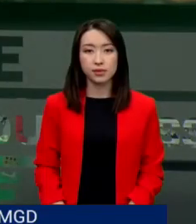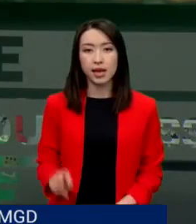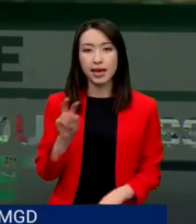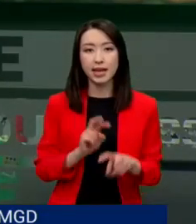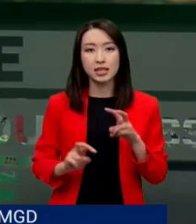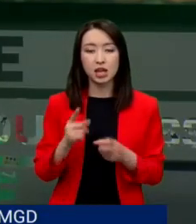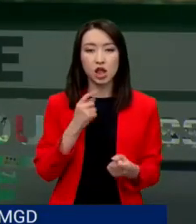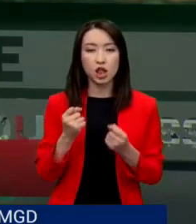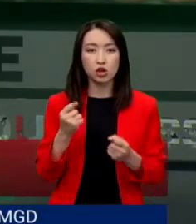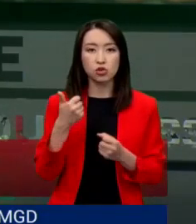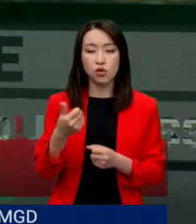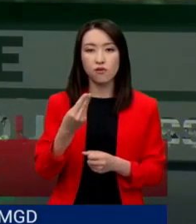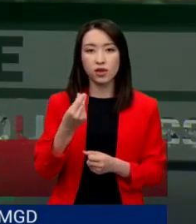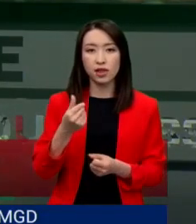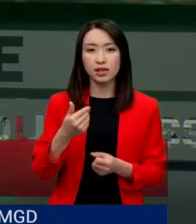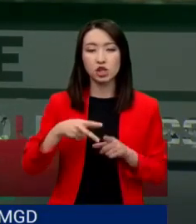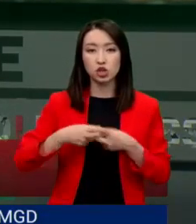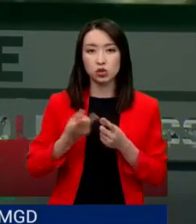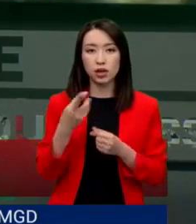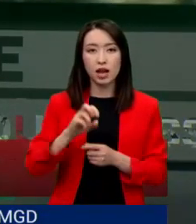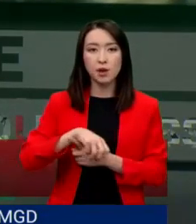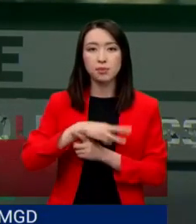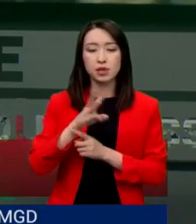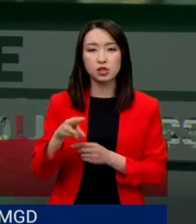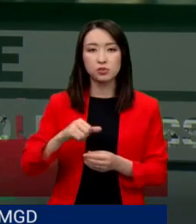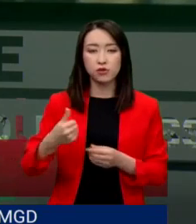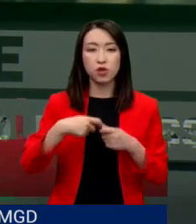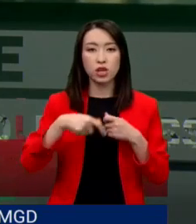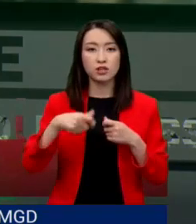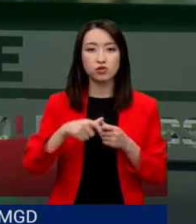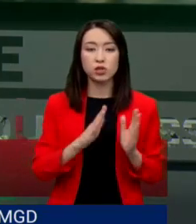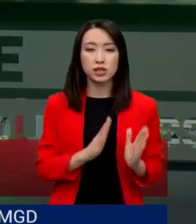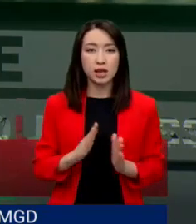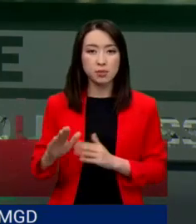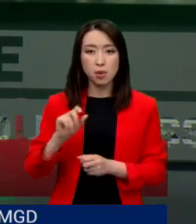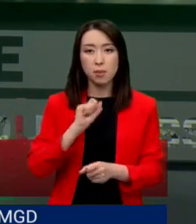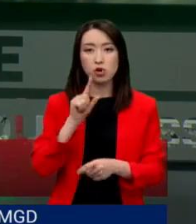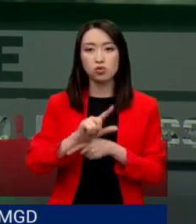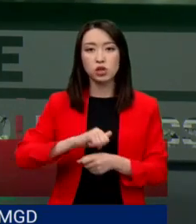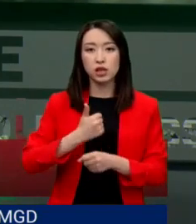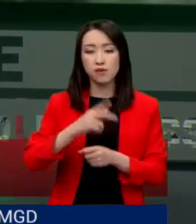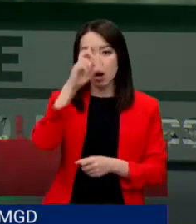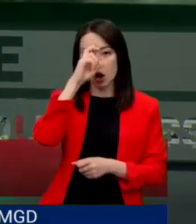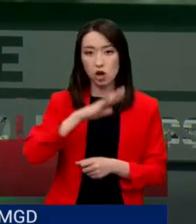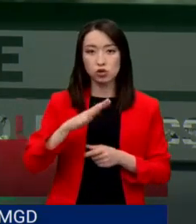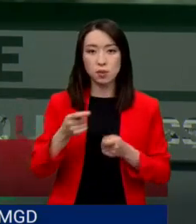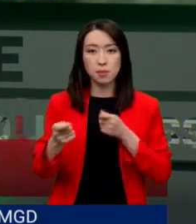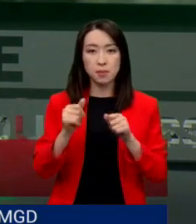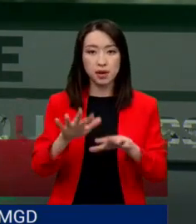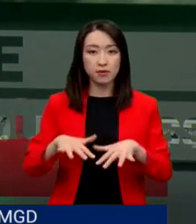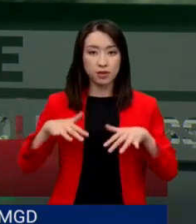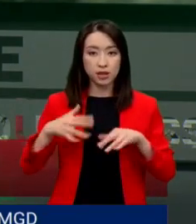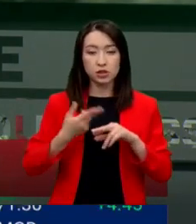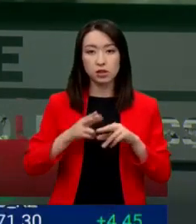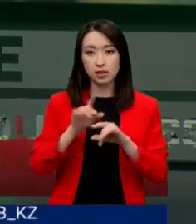Искать надежные финансовые инструменты для обеспечения инвестиционной стабильности поручил глава государства правительству. Касым-Жомарт Токаев заявил, что в